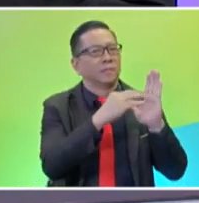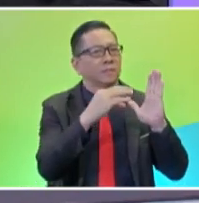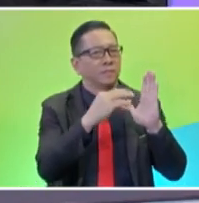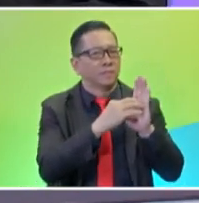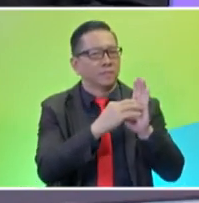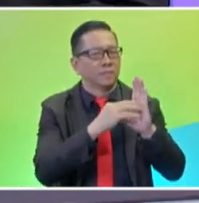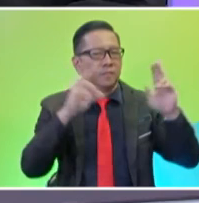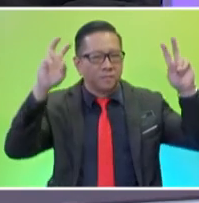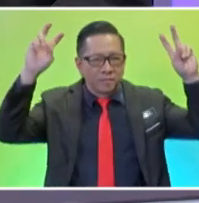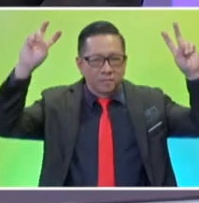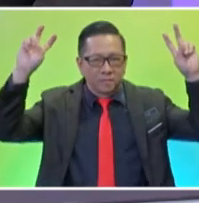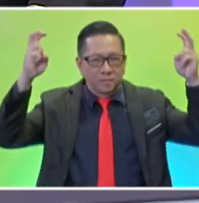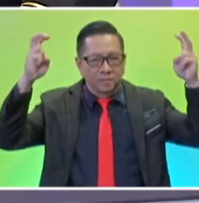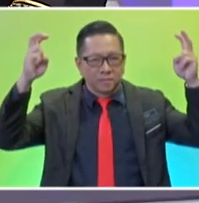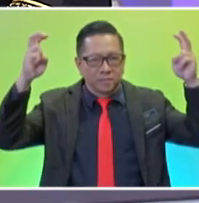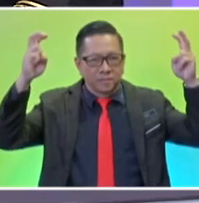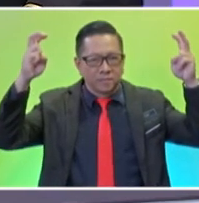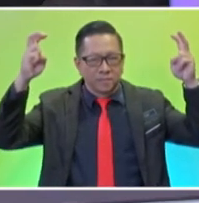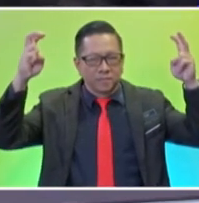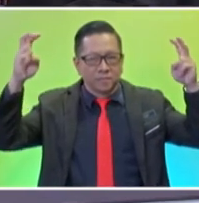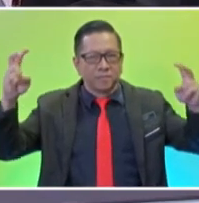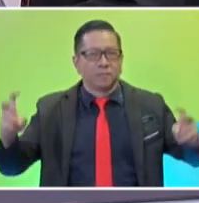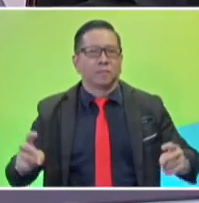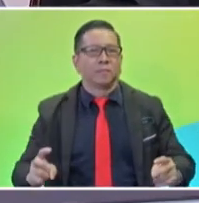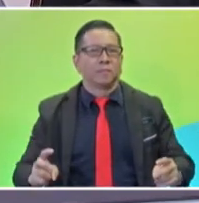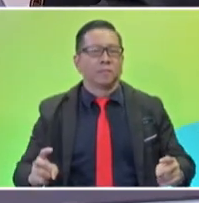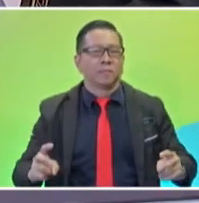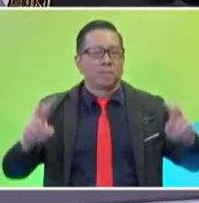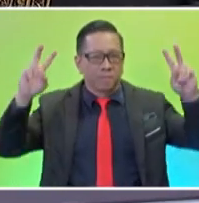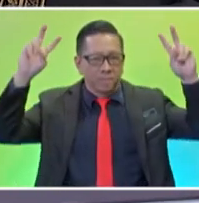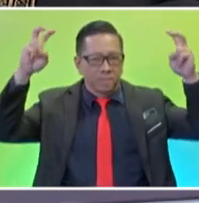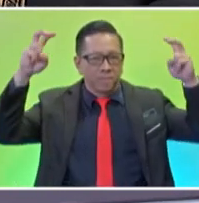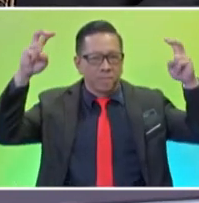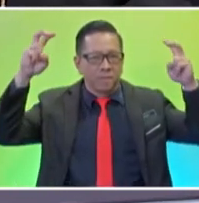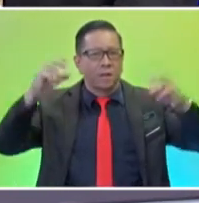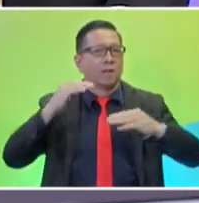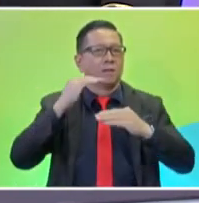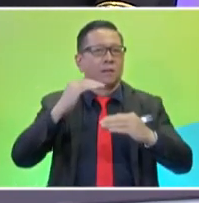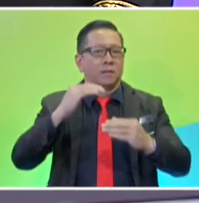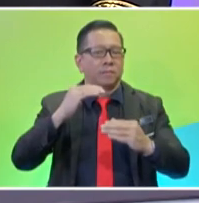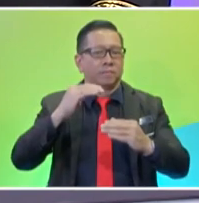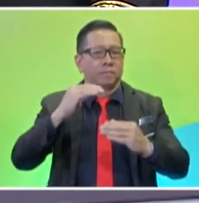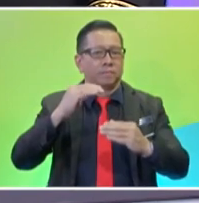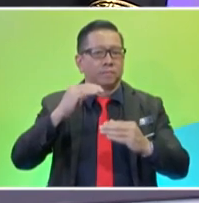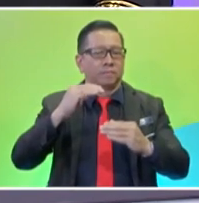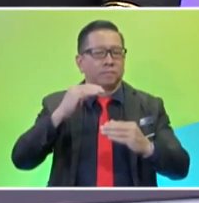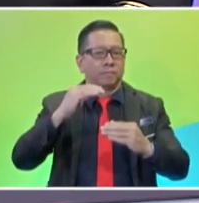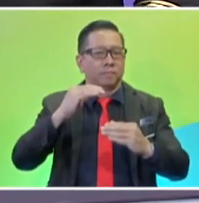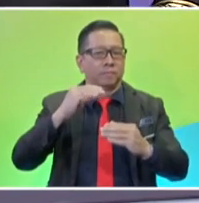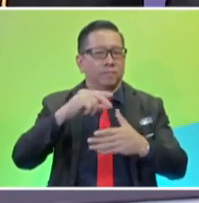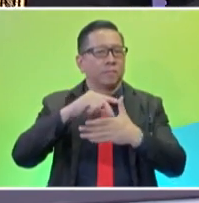kita tengok hari ini apa yang kita akan belajar kita akan belajar standed kandungan kita yaitu